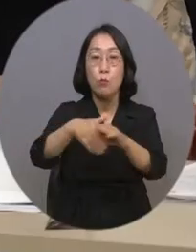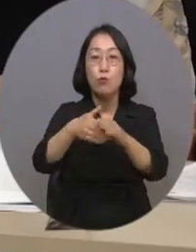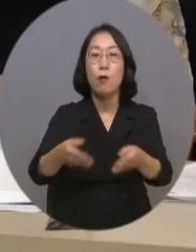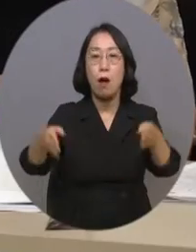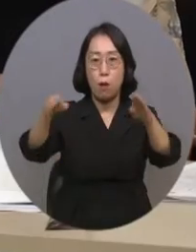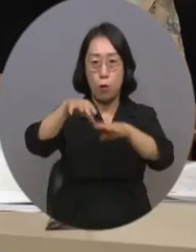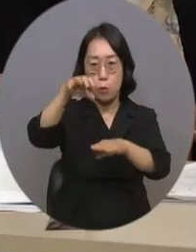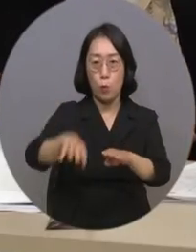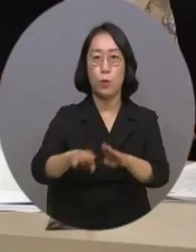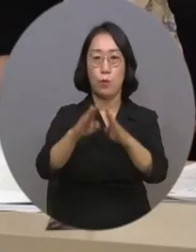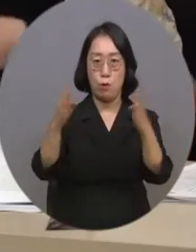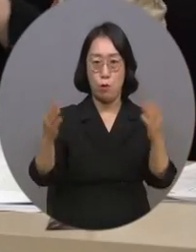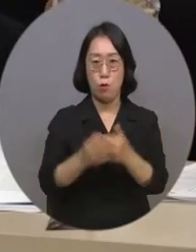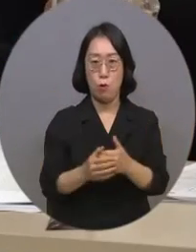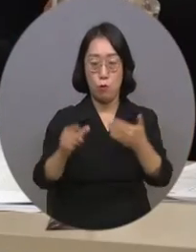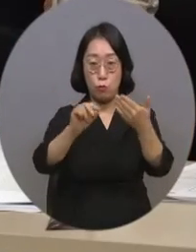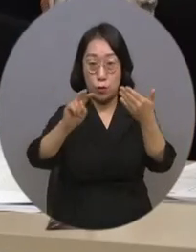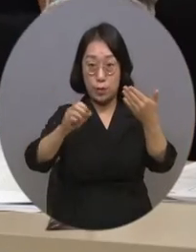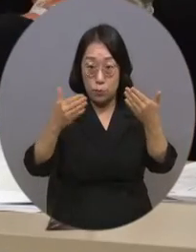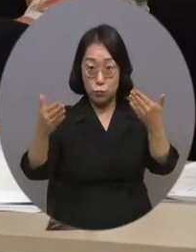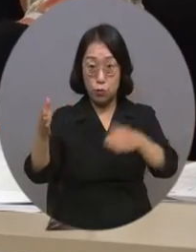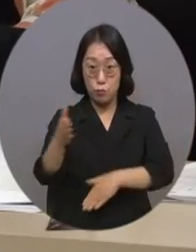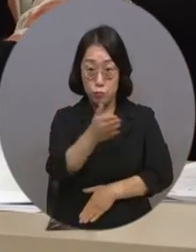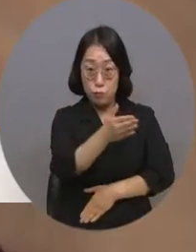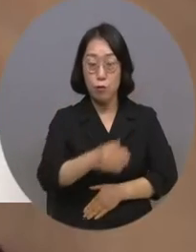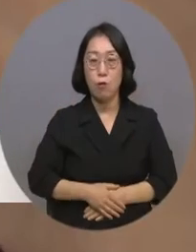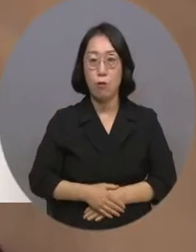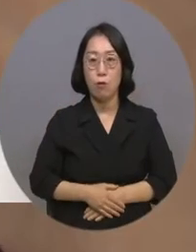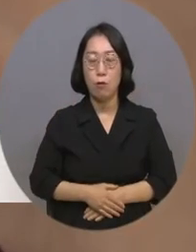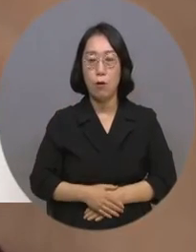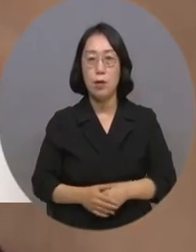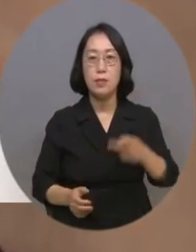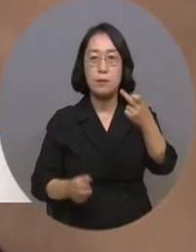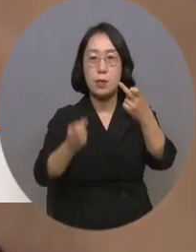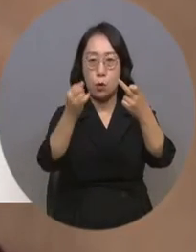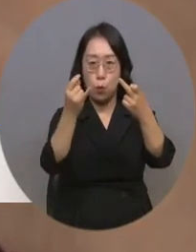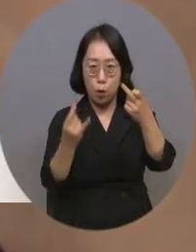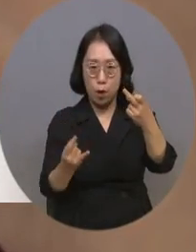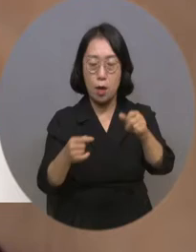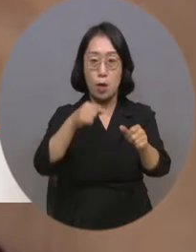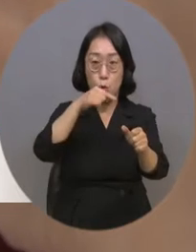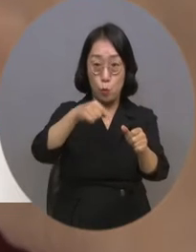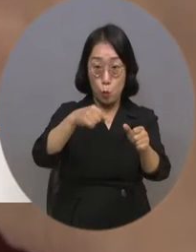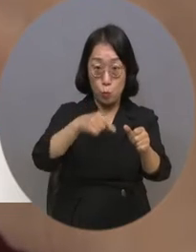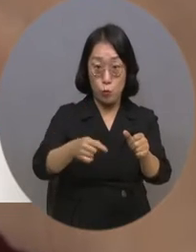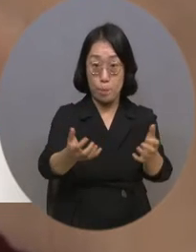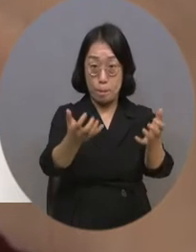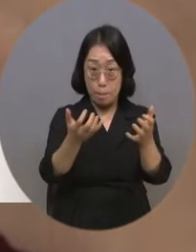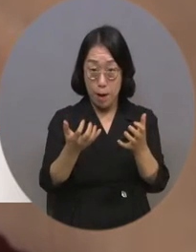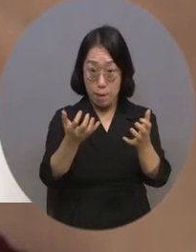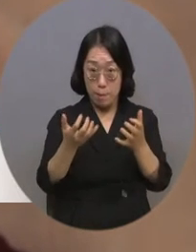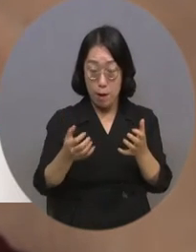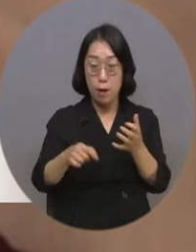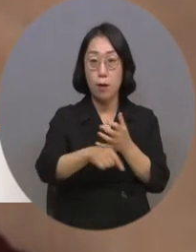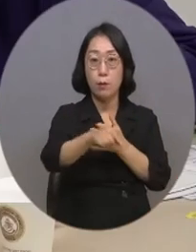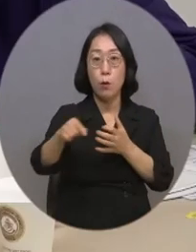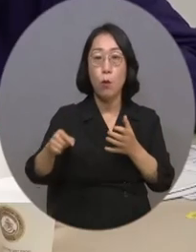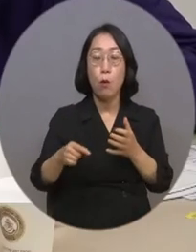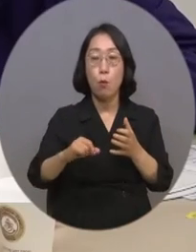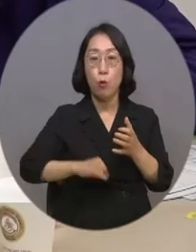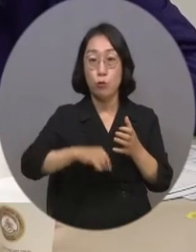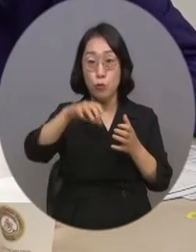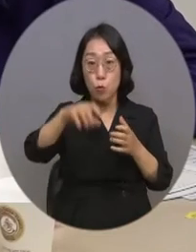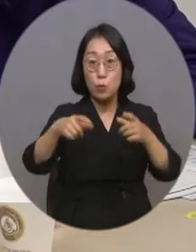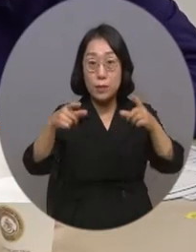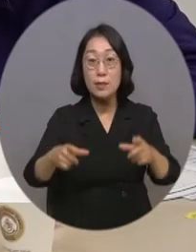열렸습니다. 9월 29일부터 12월 8일까지 12회차로 진행되는 이번 교육은 원주시에 거주하는